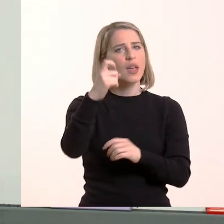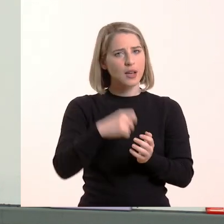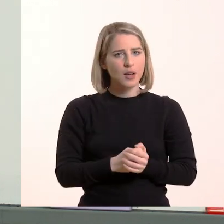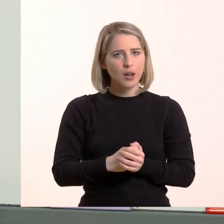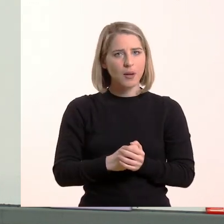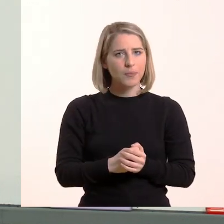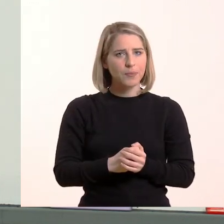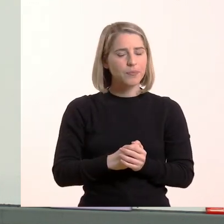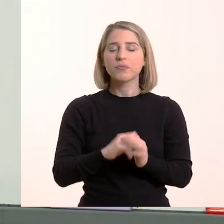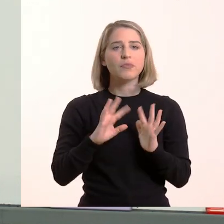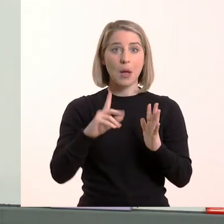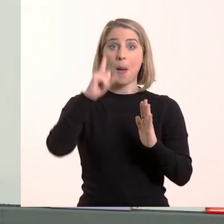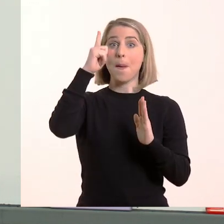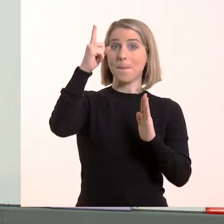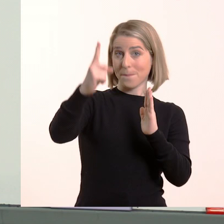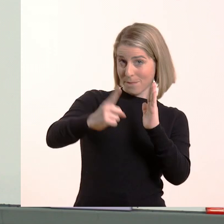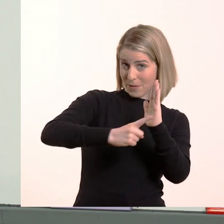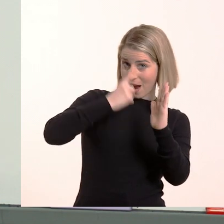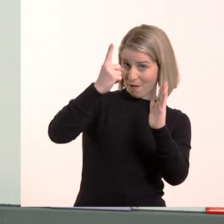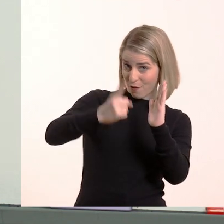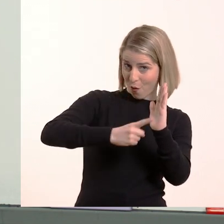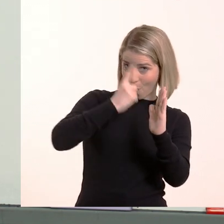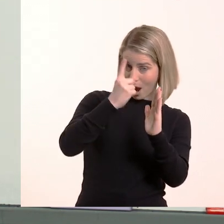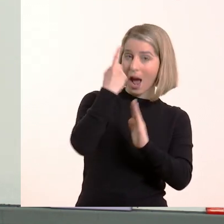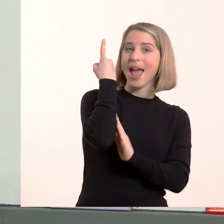λέμε? Μία φορά το 185,